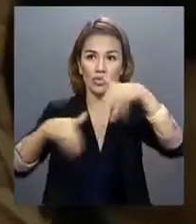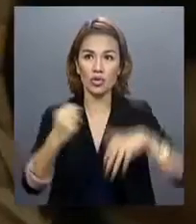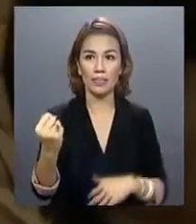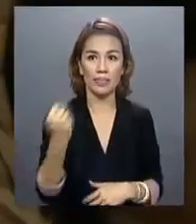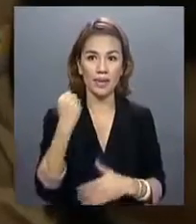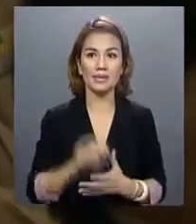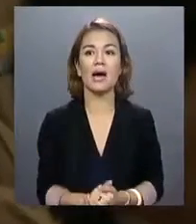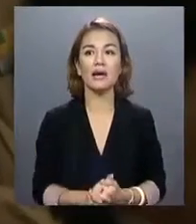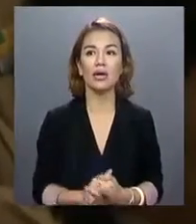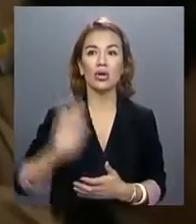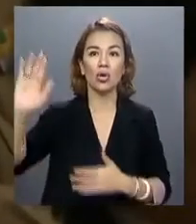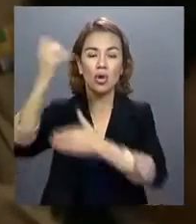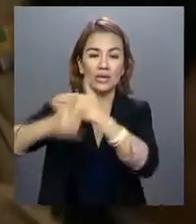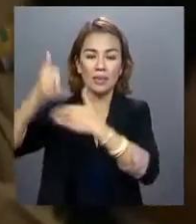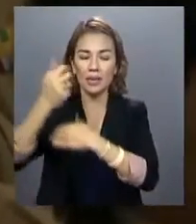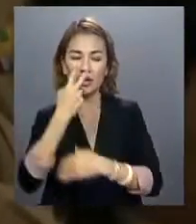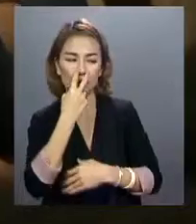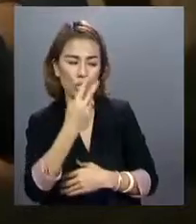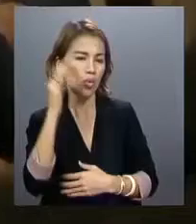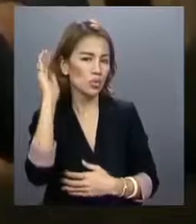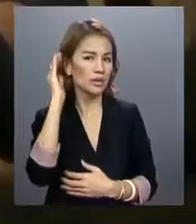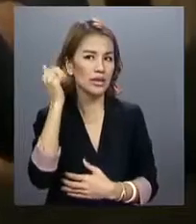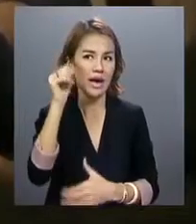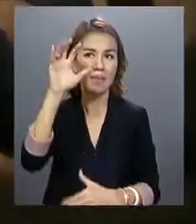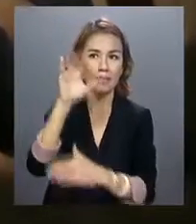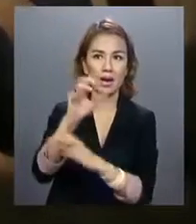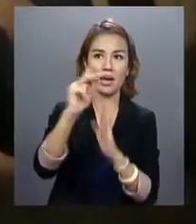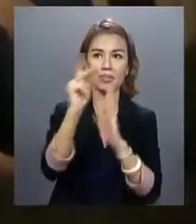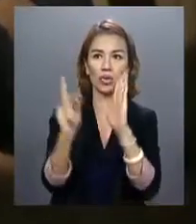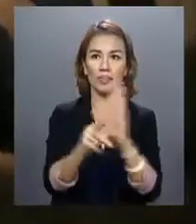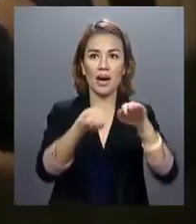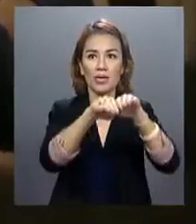ายตาต่างประเทศภายใต้การบังคับใช้กฎหมายด้วยความเป็นธรรมค่ะ